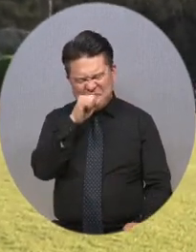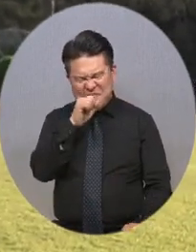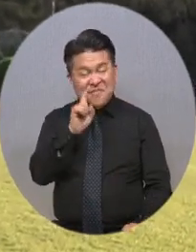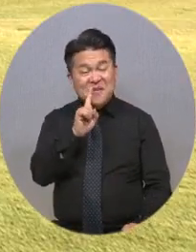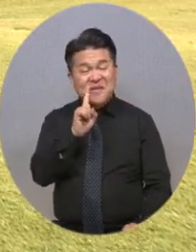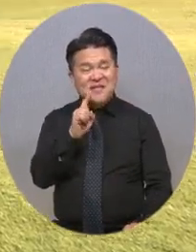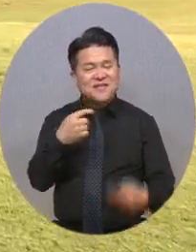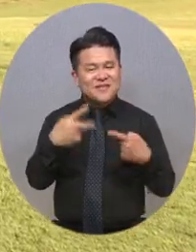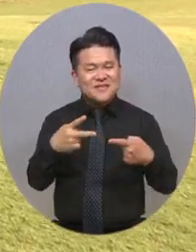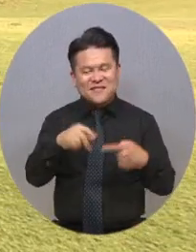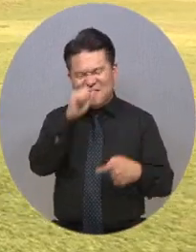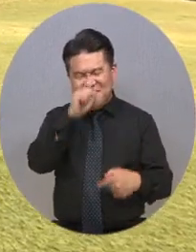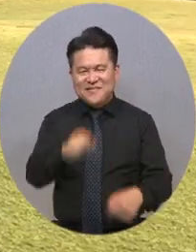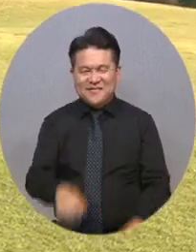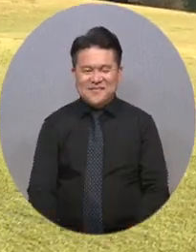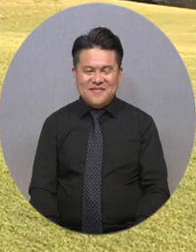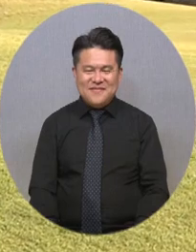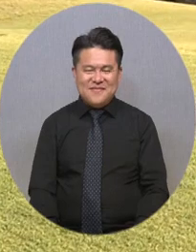좋아합니다.